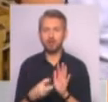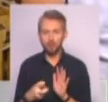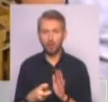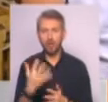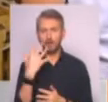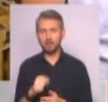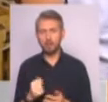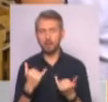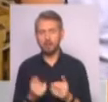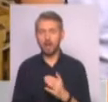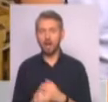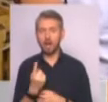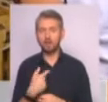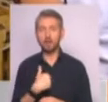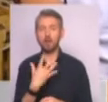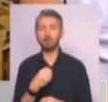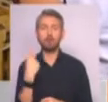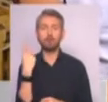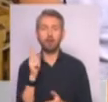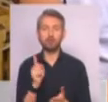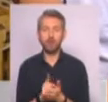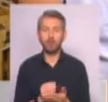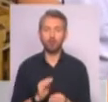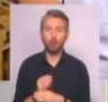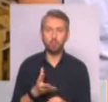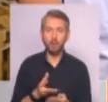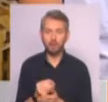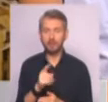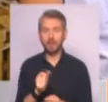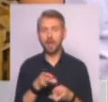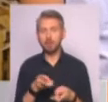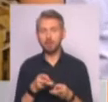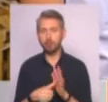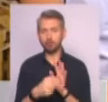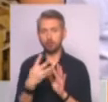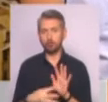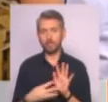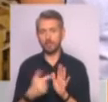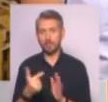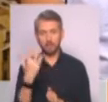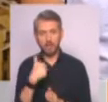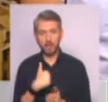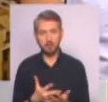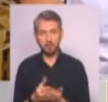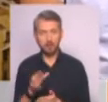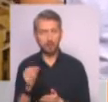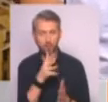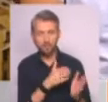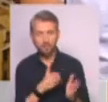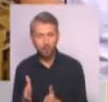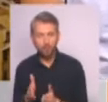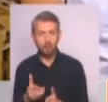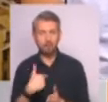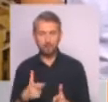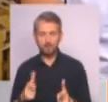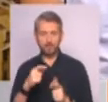забрали. Теперь, оказывается, я еще должна доплатить за отопление 649 гривен. Когда я платила все вовремя, мне